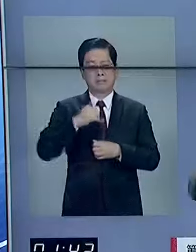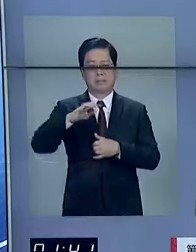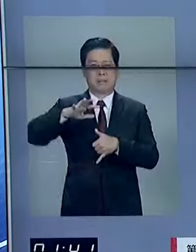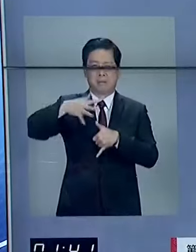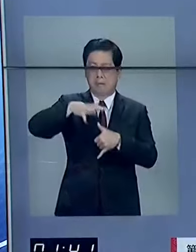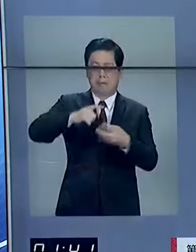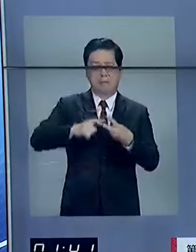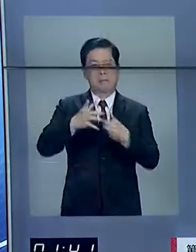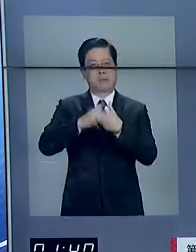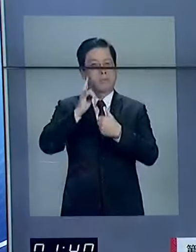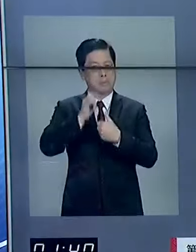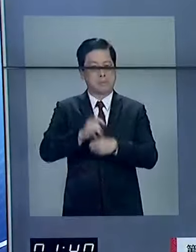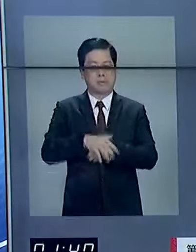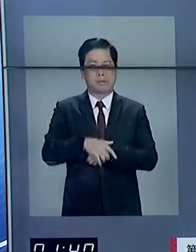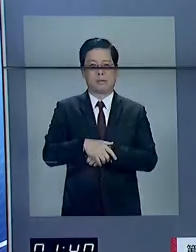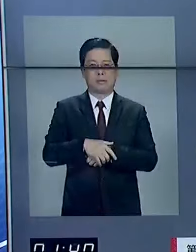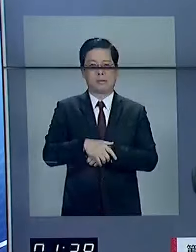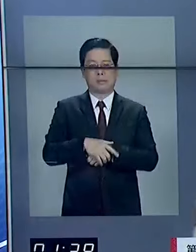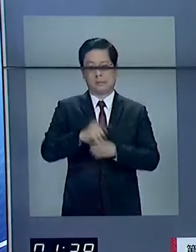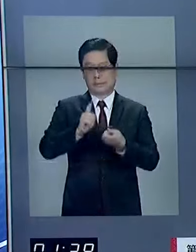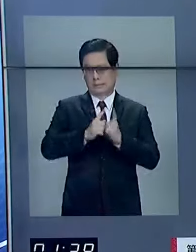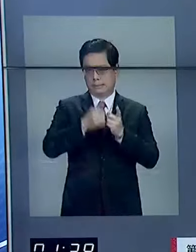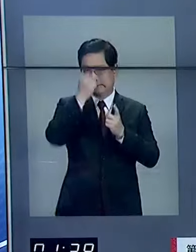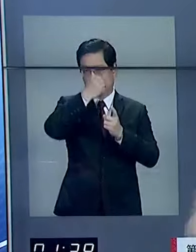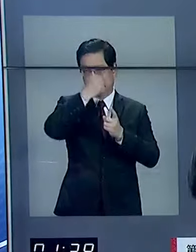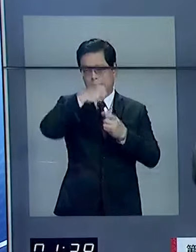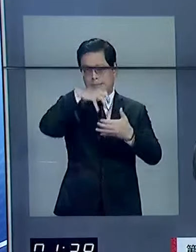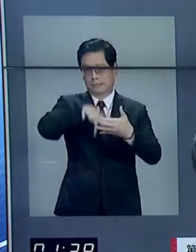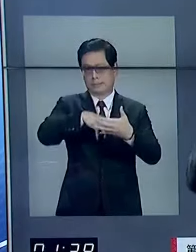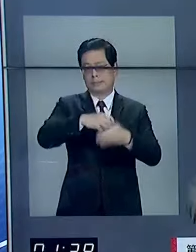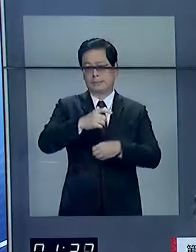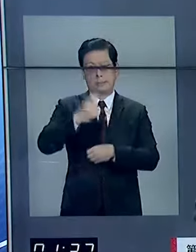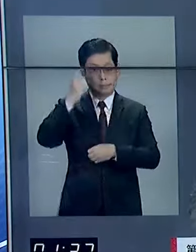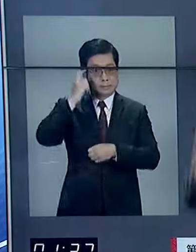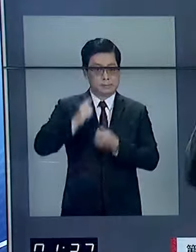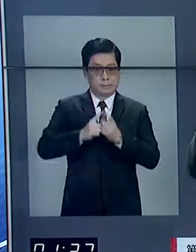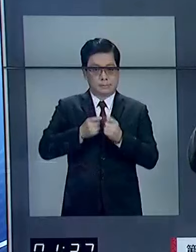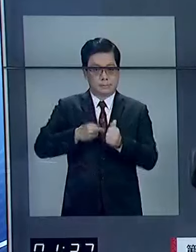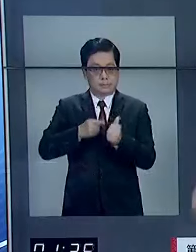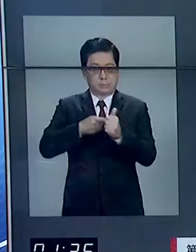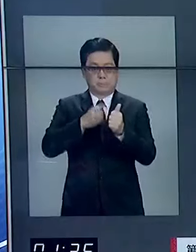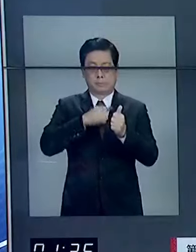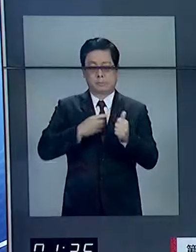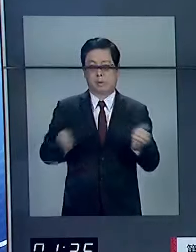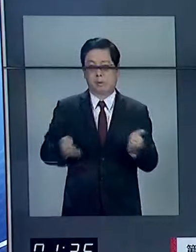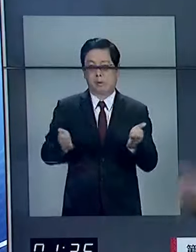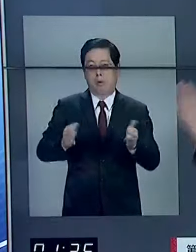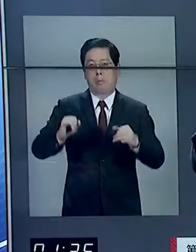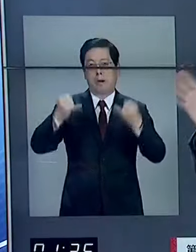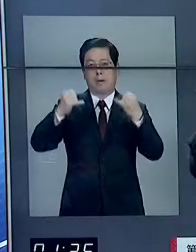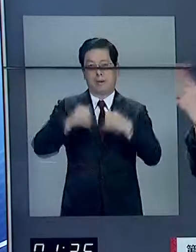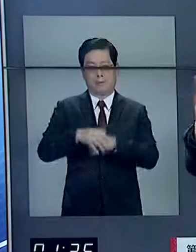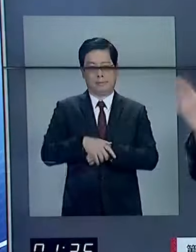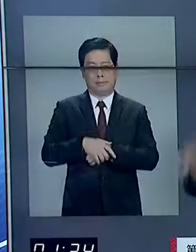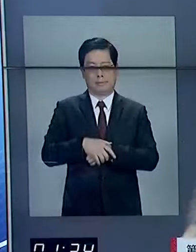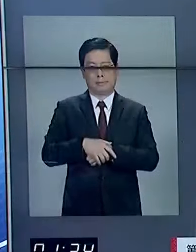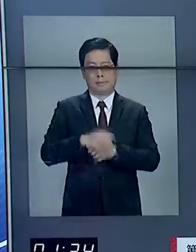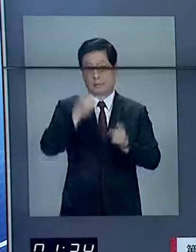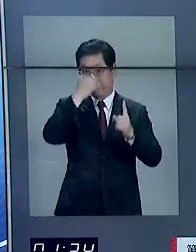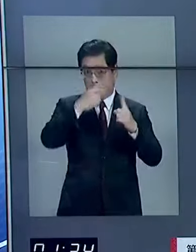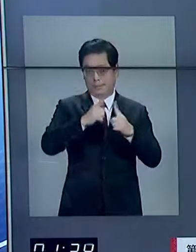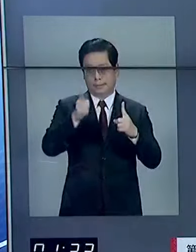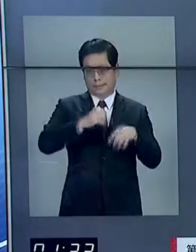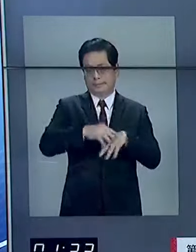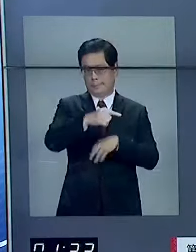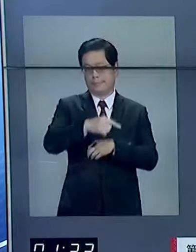康讲到激动处，一度尴尬口误，竟然说出了赖清德如果当选总统，就会是他赵